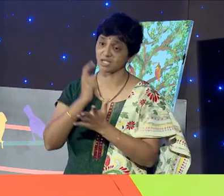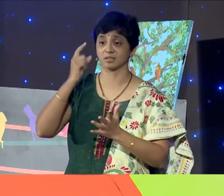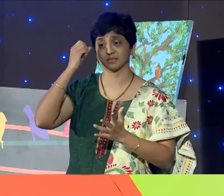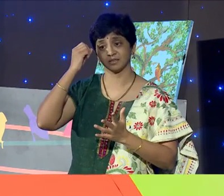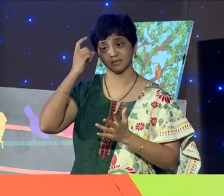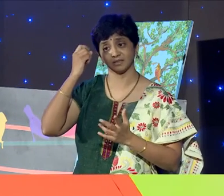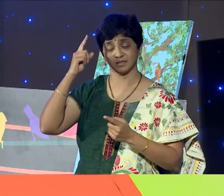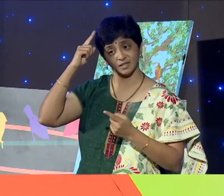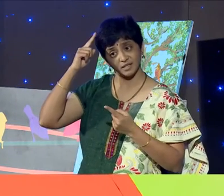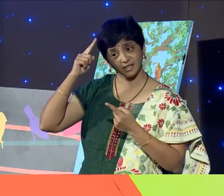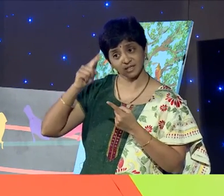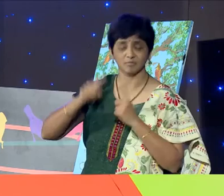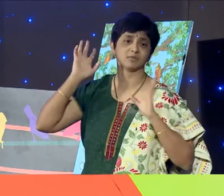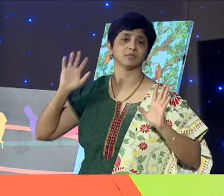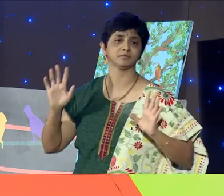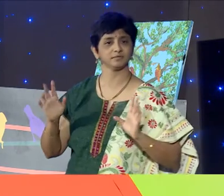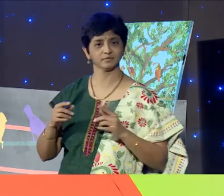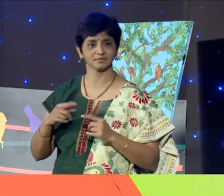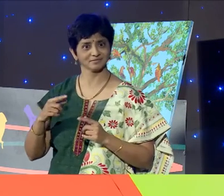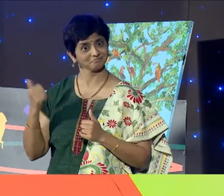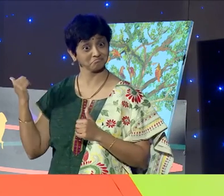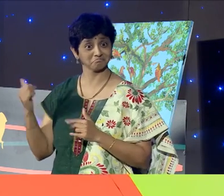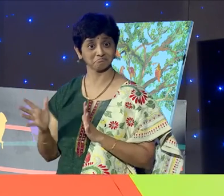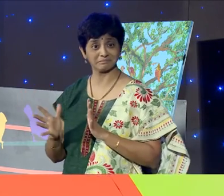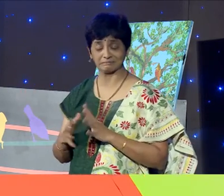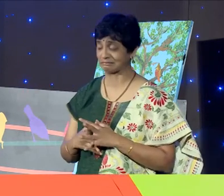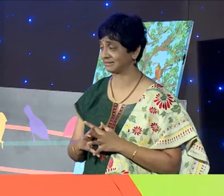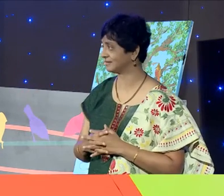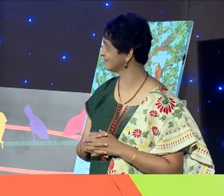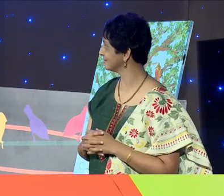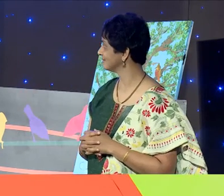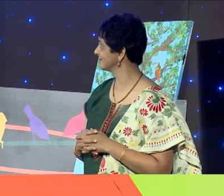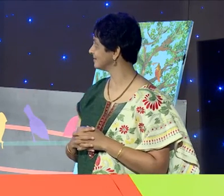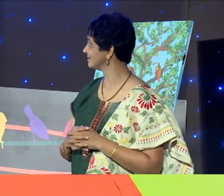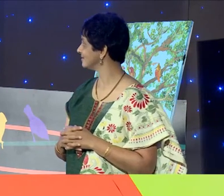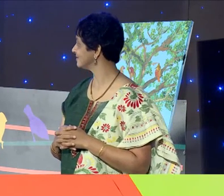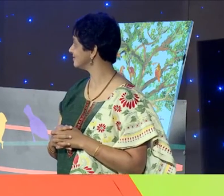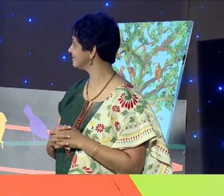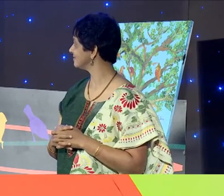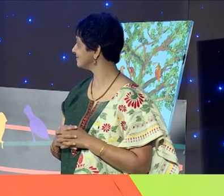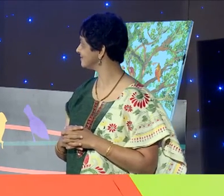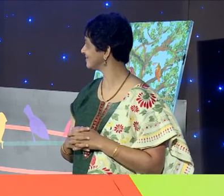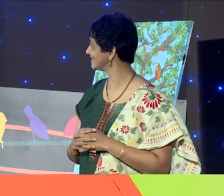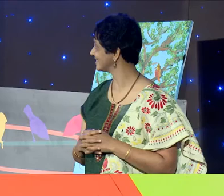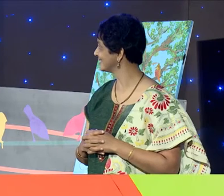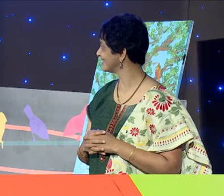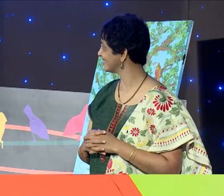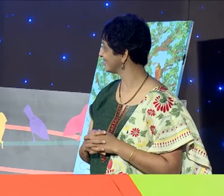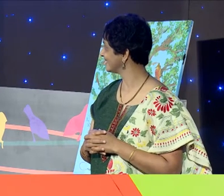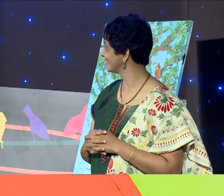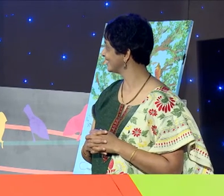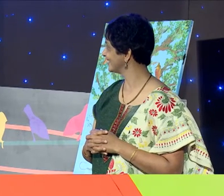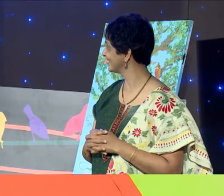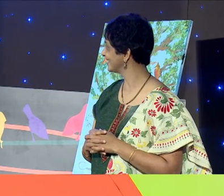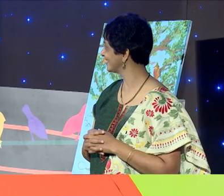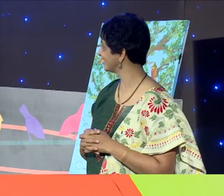सुनो। नो डाउट हम में से काफी लोग के ऊपर वो स्टोरी लागू भी नहीं होती, लेकिन आज 21वीं सदी